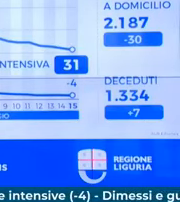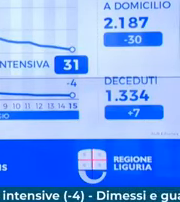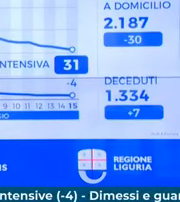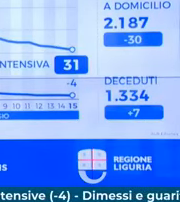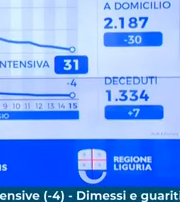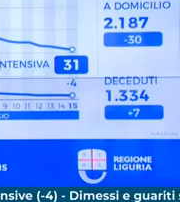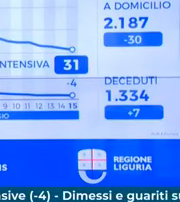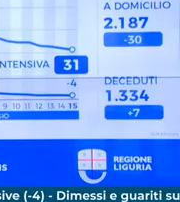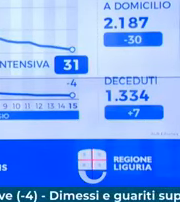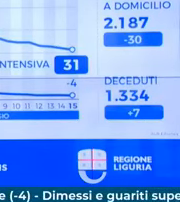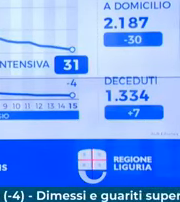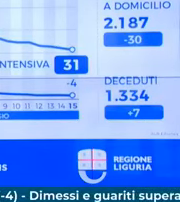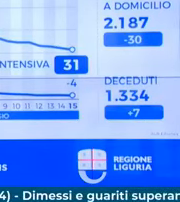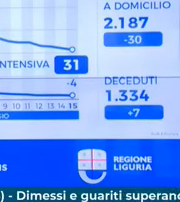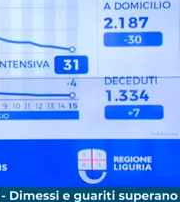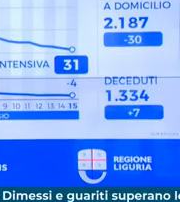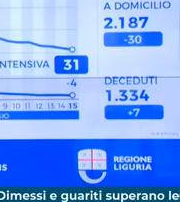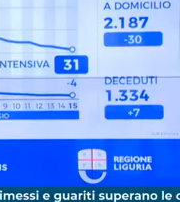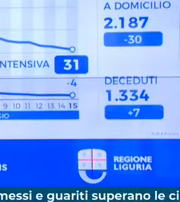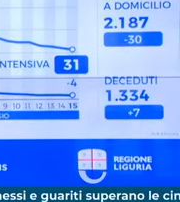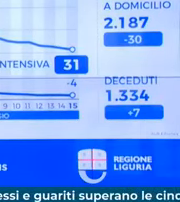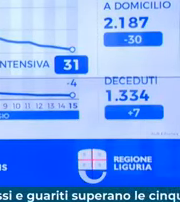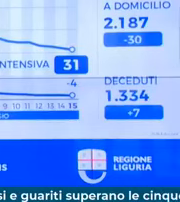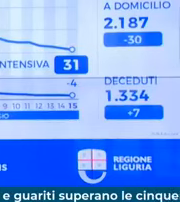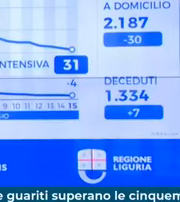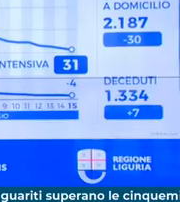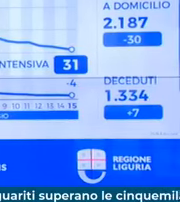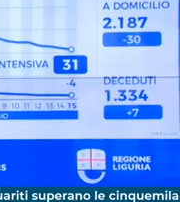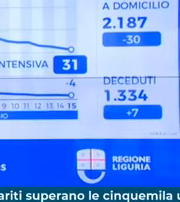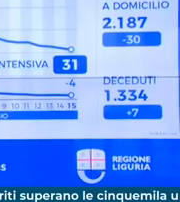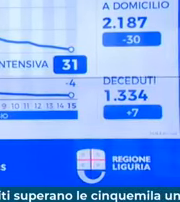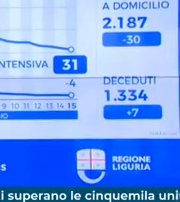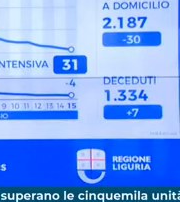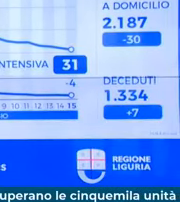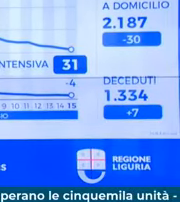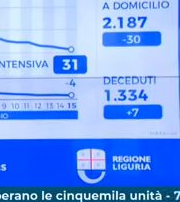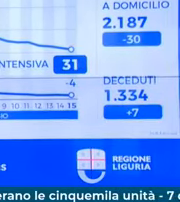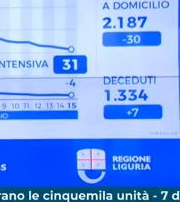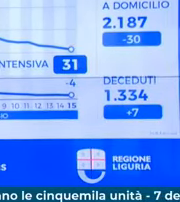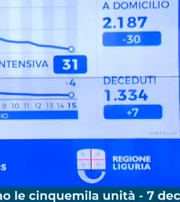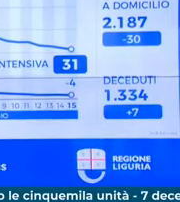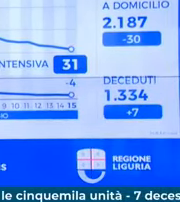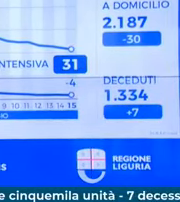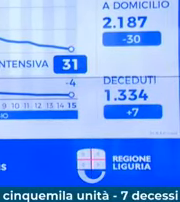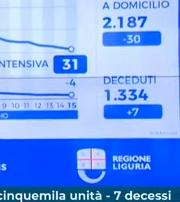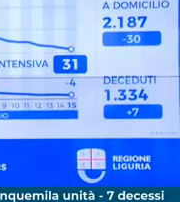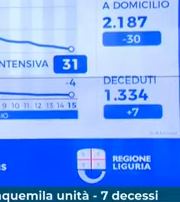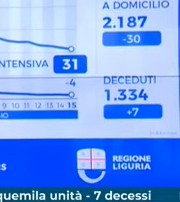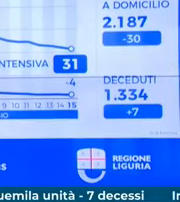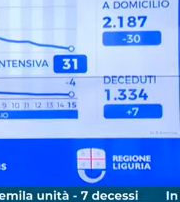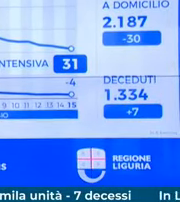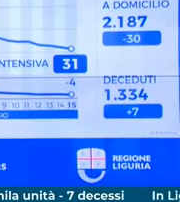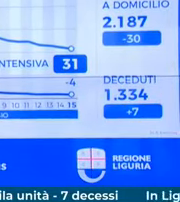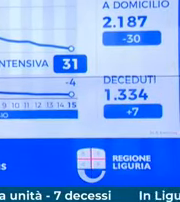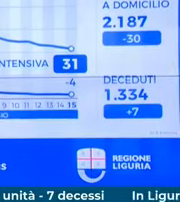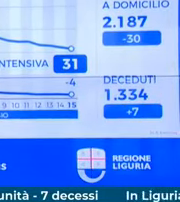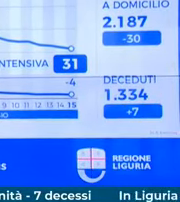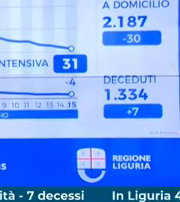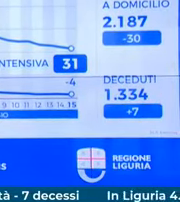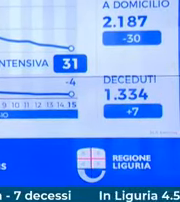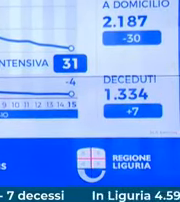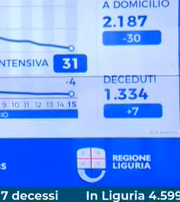terapia intensiva, 5 in meno di ieri. Il Gaslini solo un piccolo paziente è rimasto. ASL 3